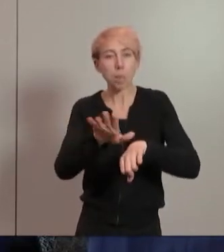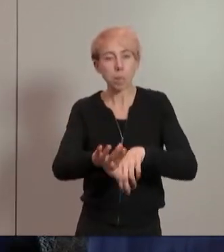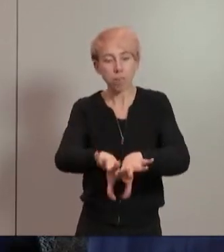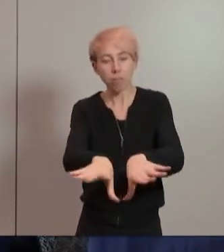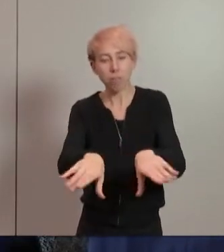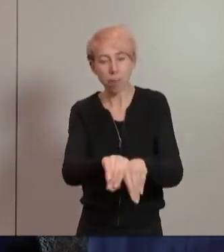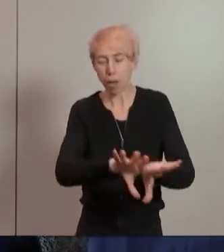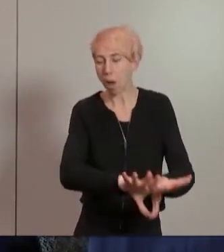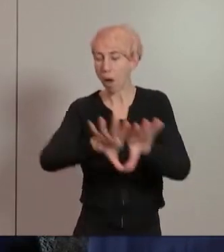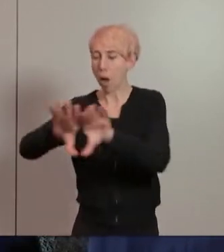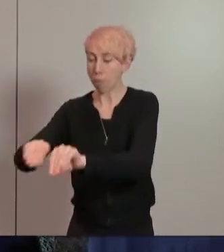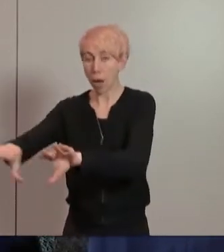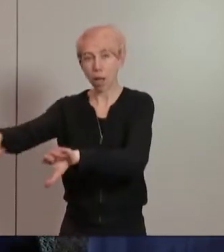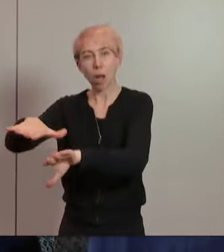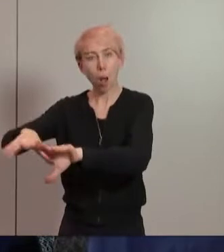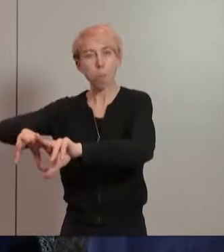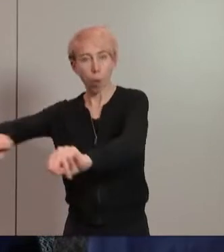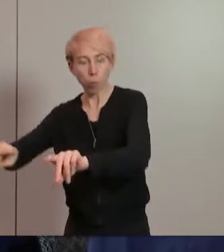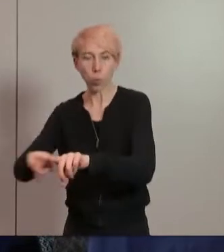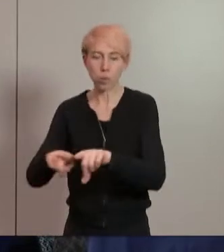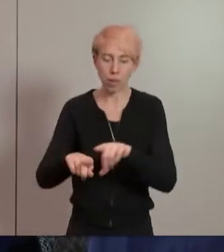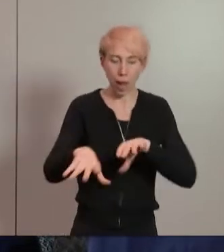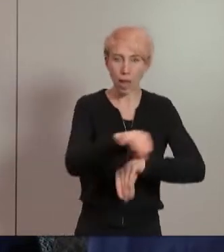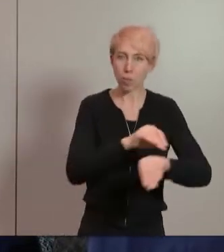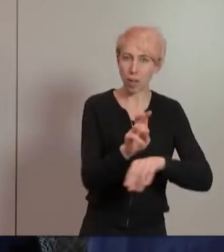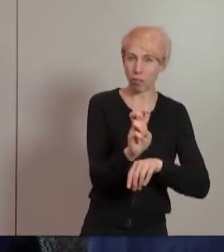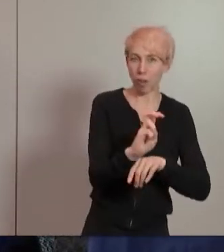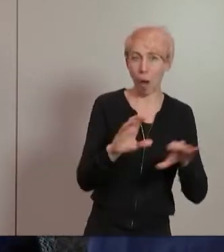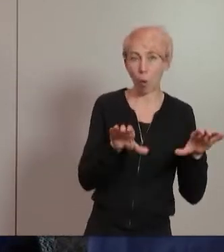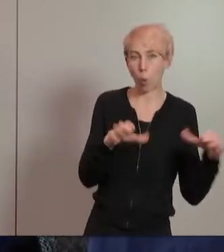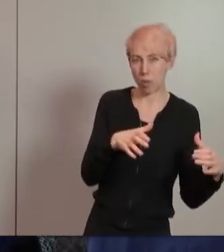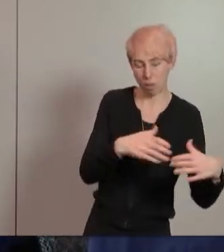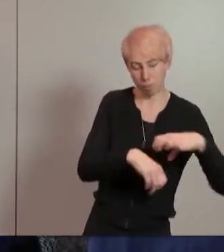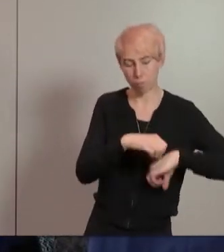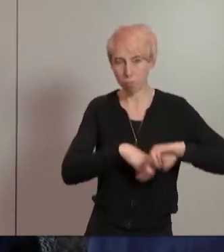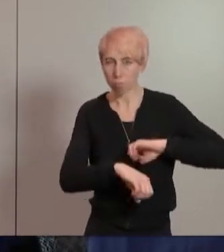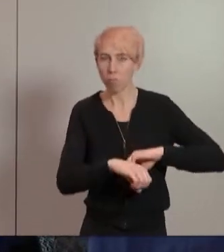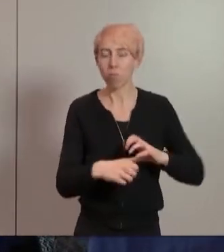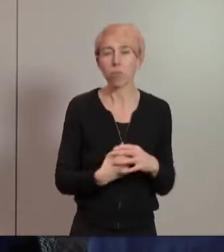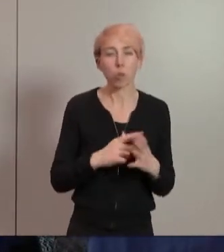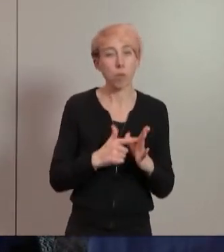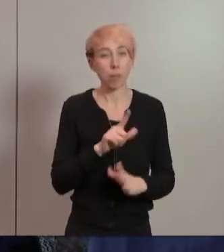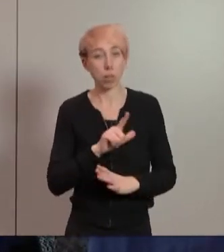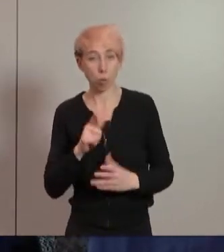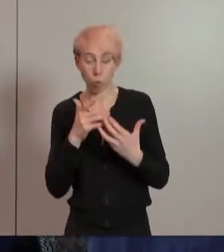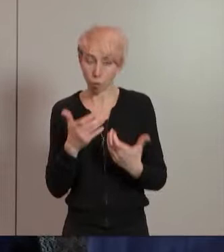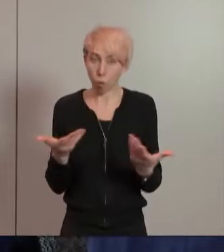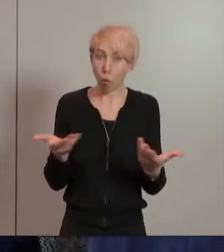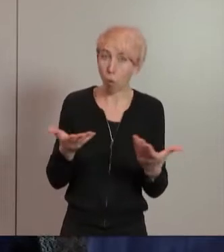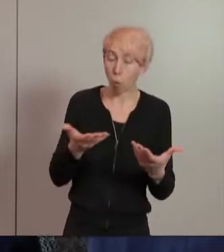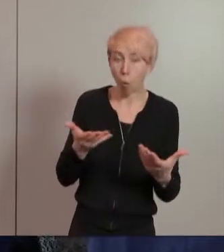de pollution et l'aménagement d'un espace vert collectif. 2022 sera aussi l'année de lancement